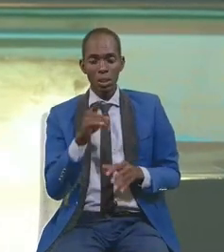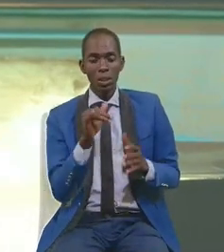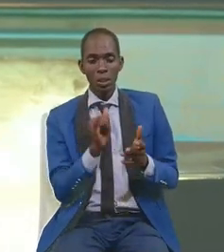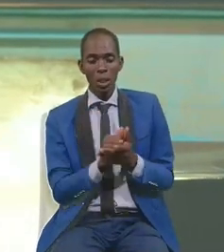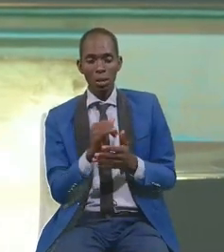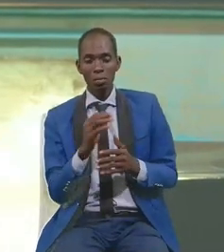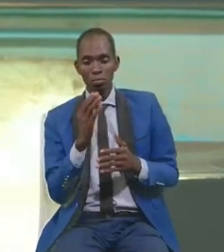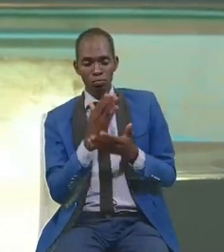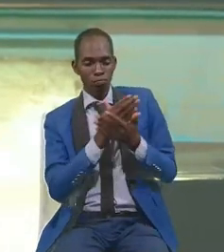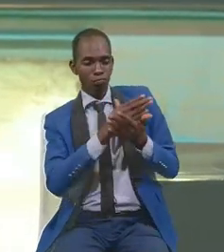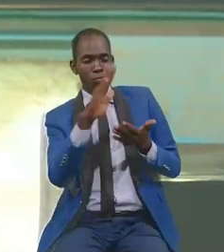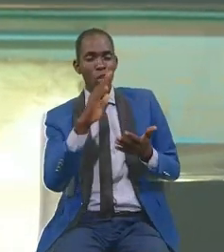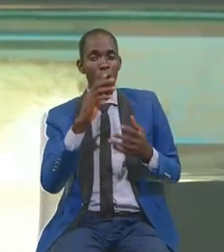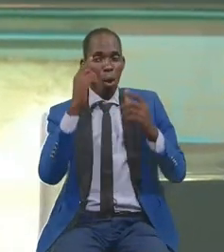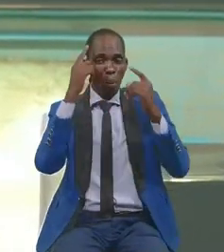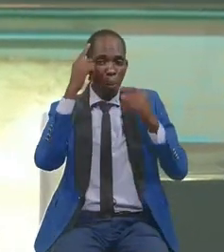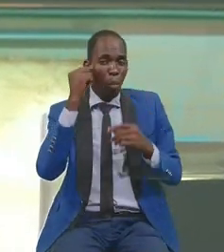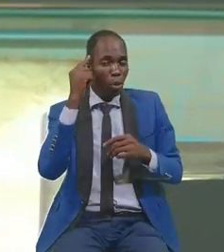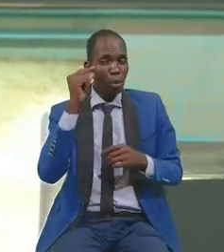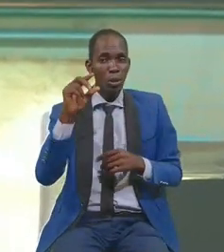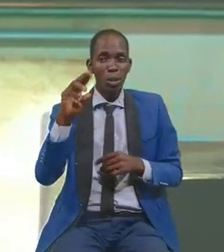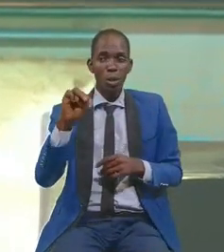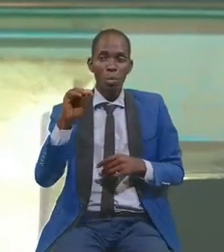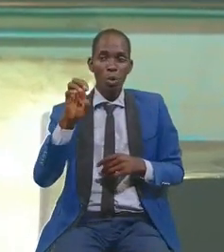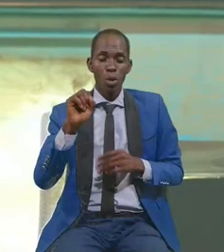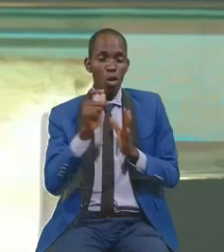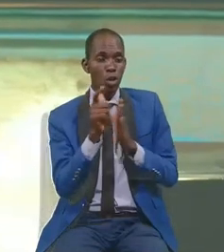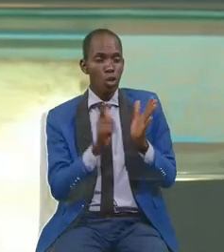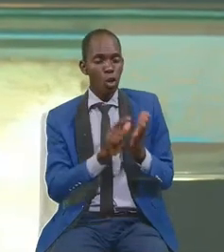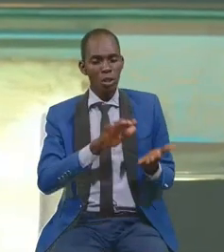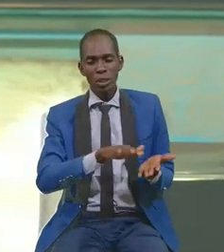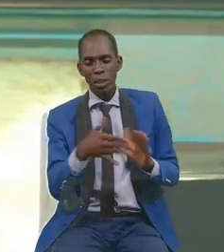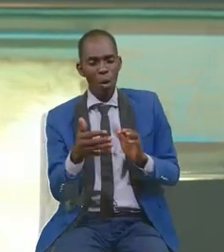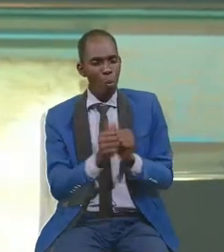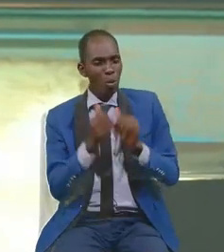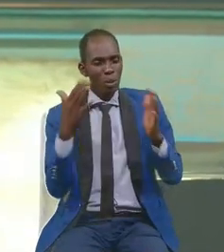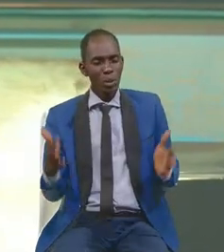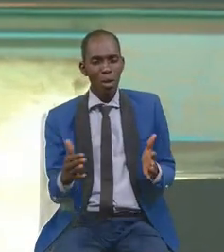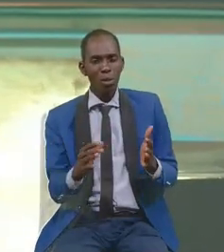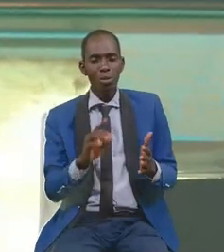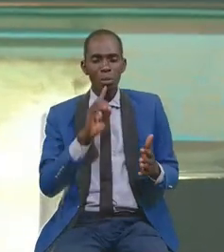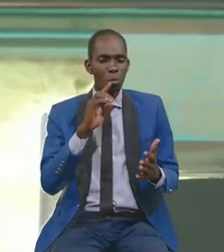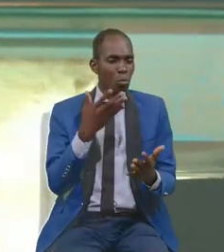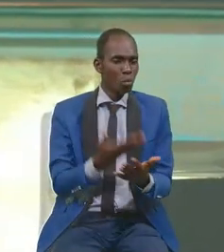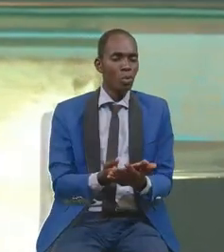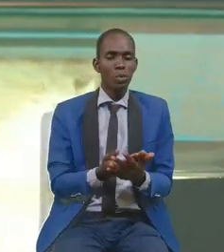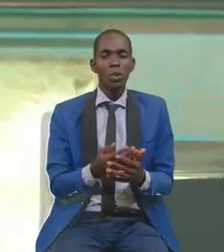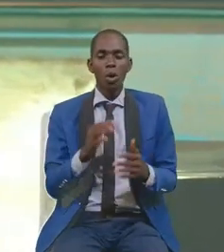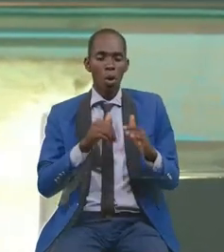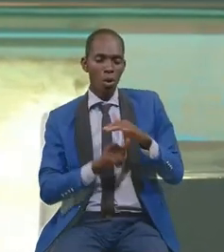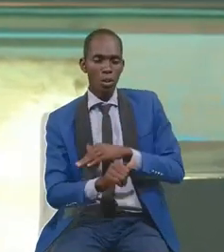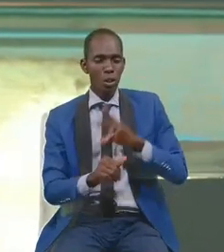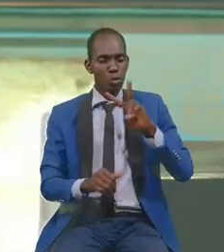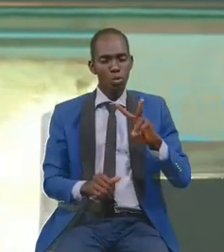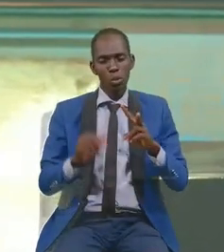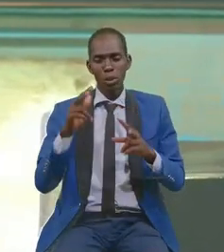de Moïse meurt sans miséricorde sur la déposition de deux ou de trois témoins.